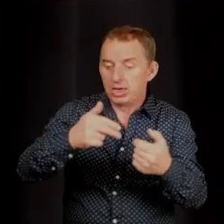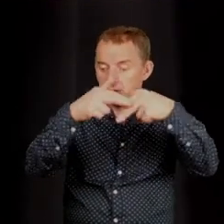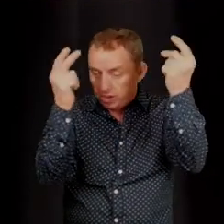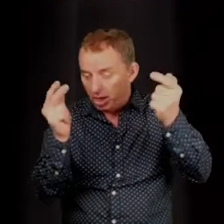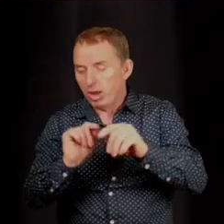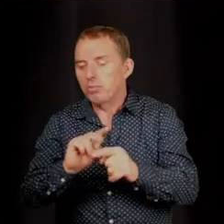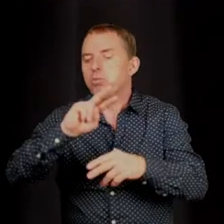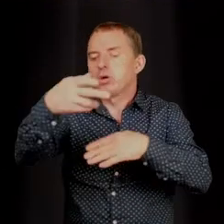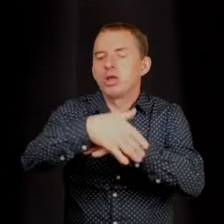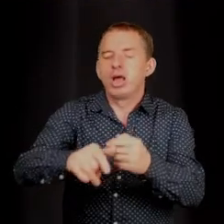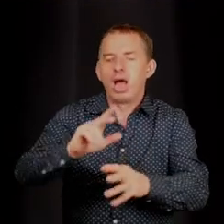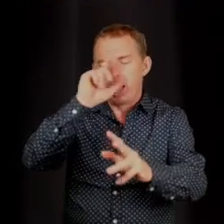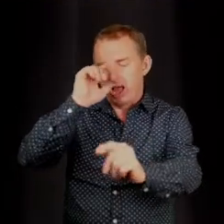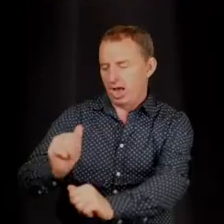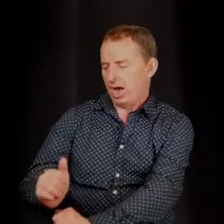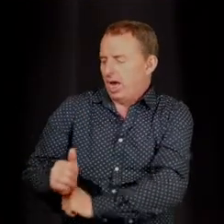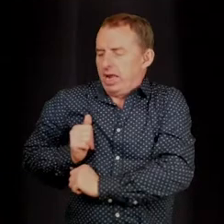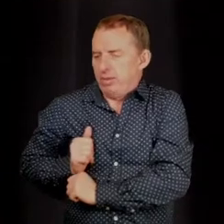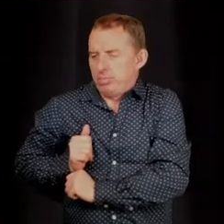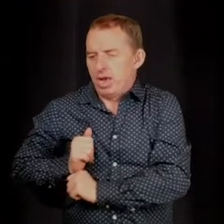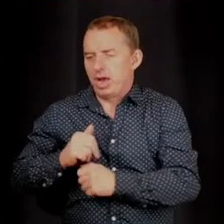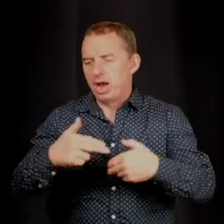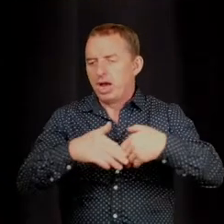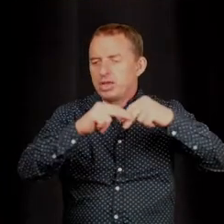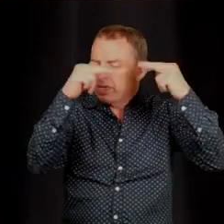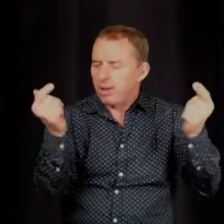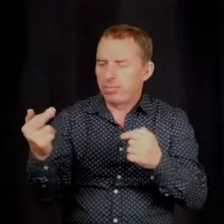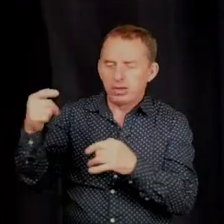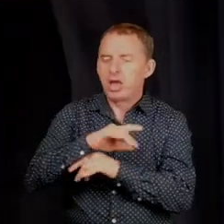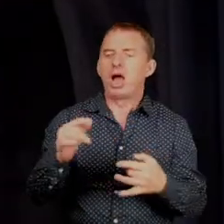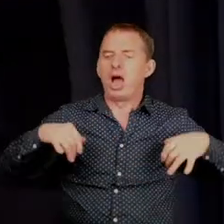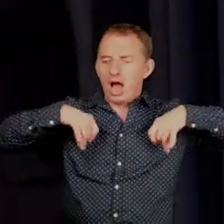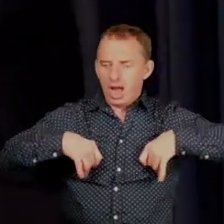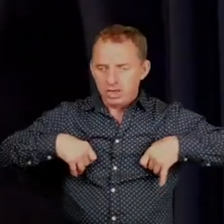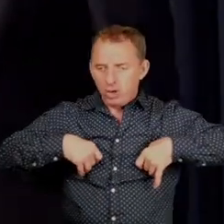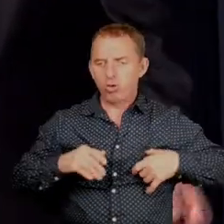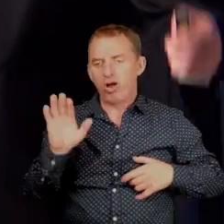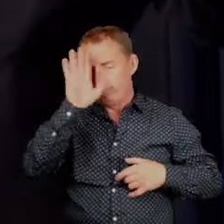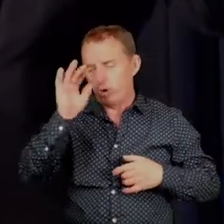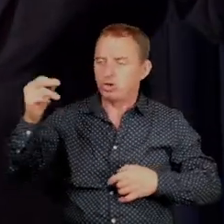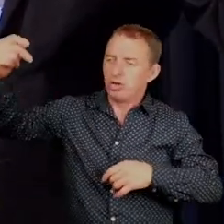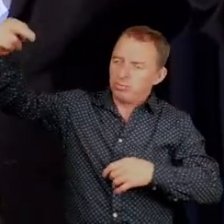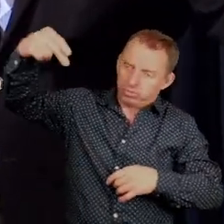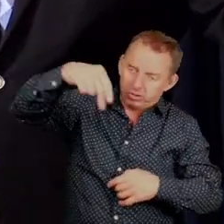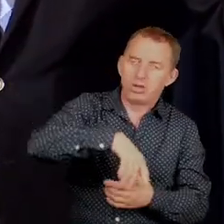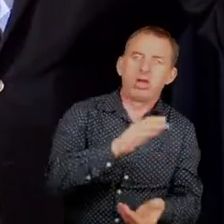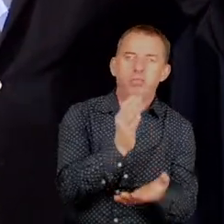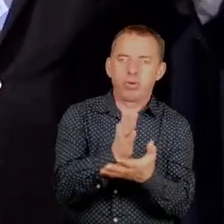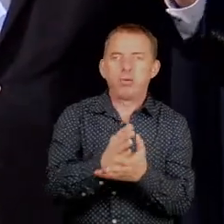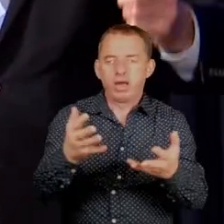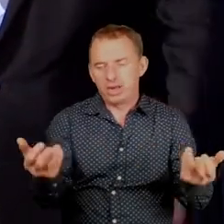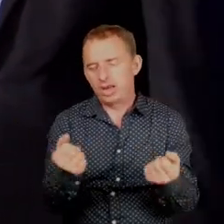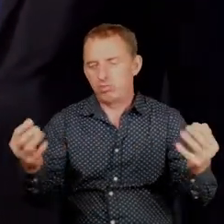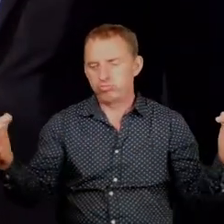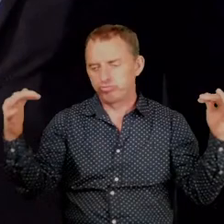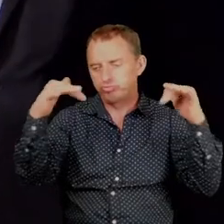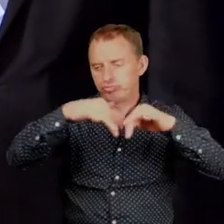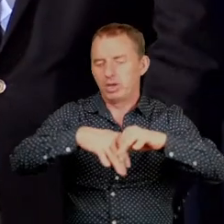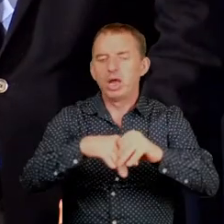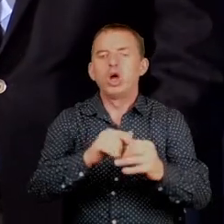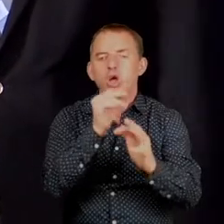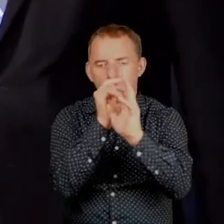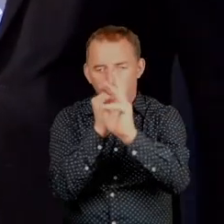Oto armie nieba nadchodzą. The angels of God. Aniołowie Boży nadchodzą. The trumpet blast of victory blows.